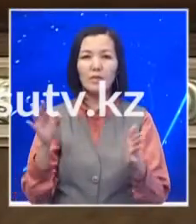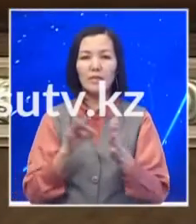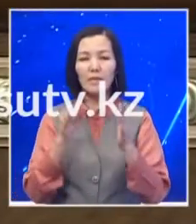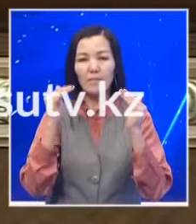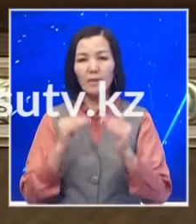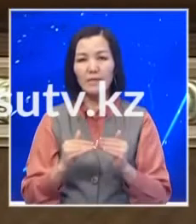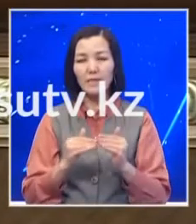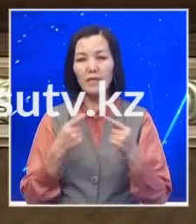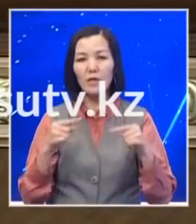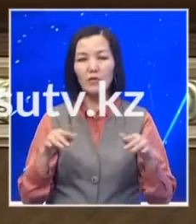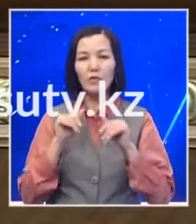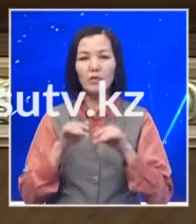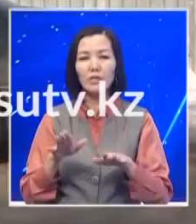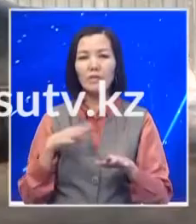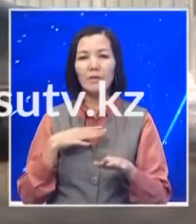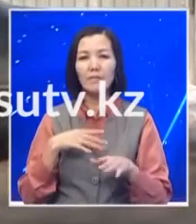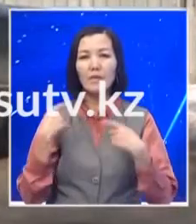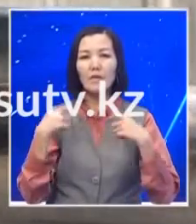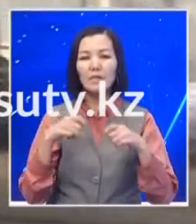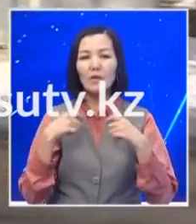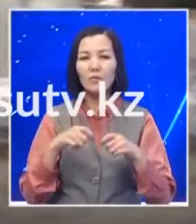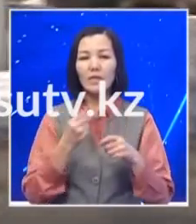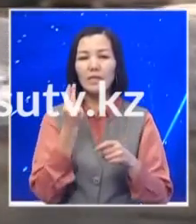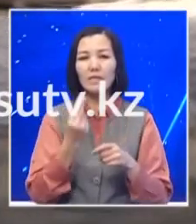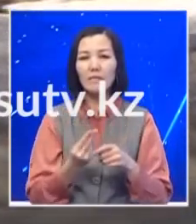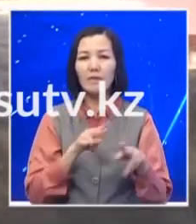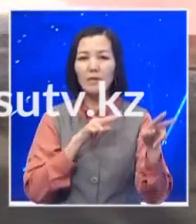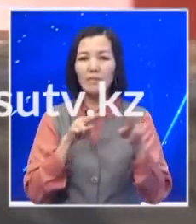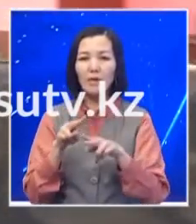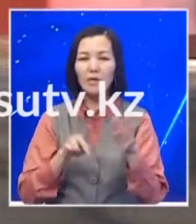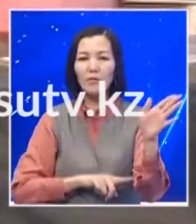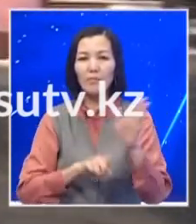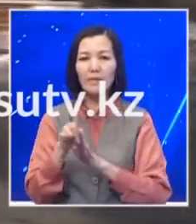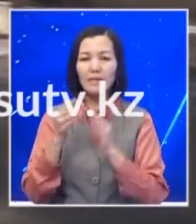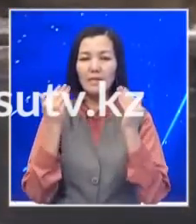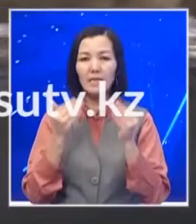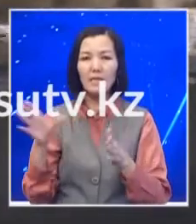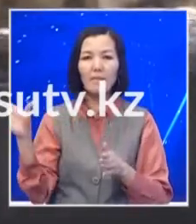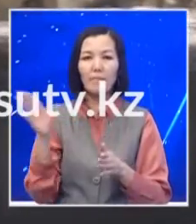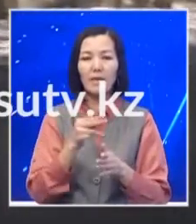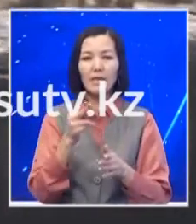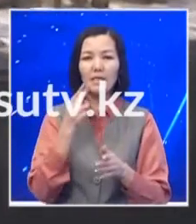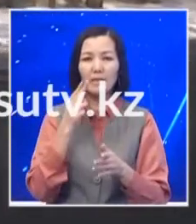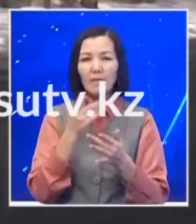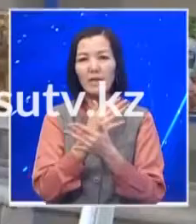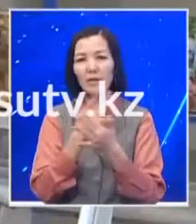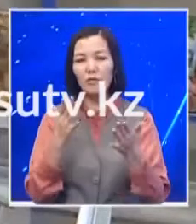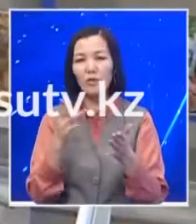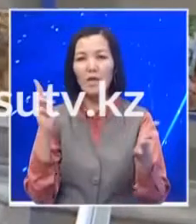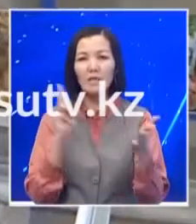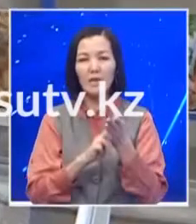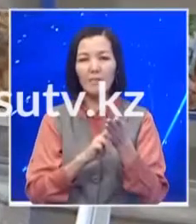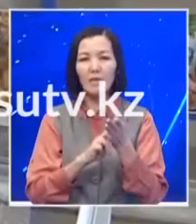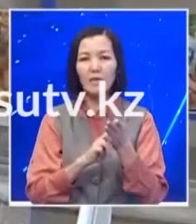шешімдер қабылдап жатыр. Мәселен, сауданы сандық жүйе арқылы бақылауға кірісті. Енді барлық темекі өнімдері таңбаланған түрде